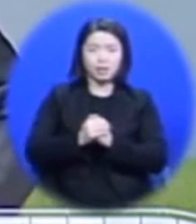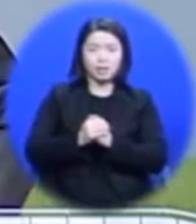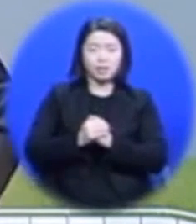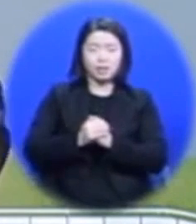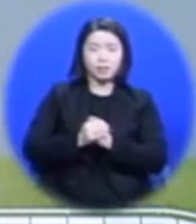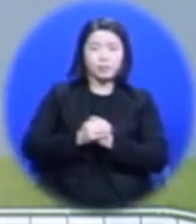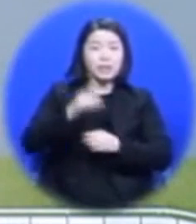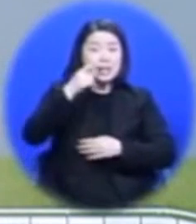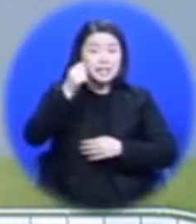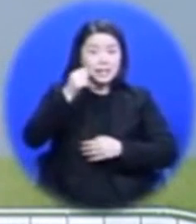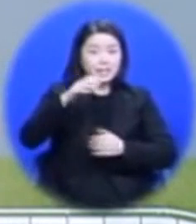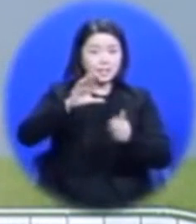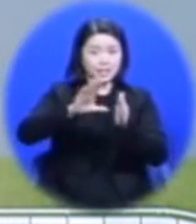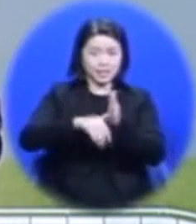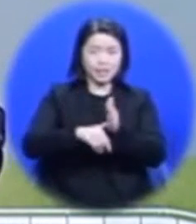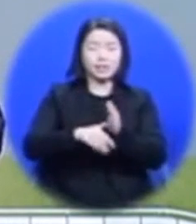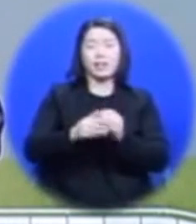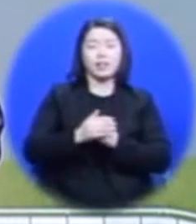일제시대 때